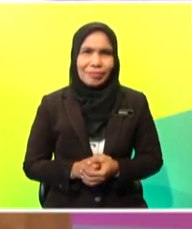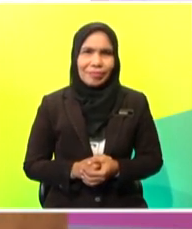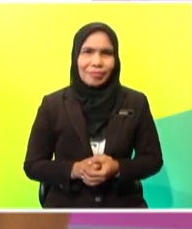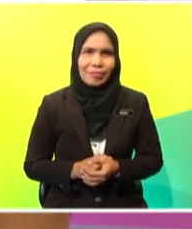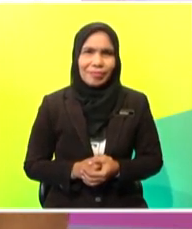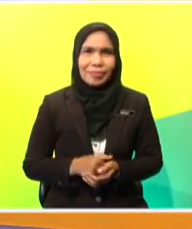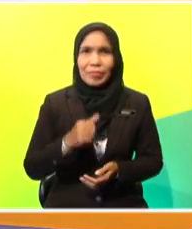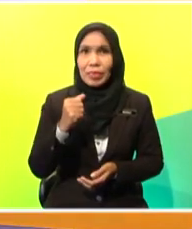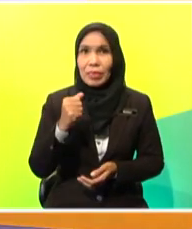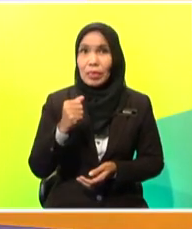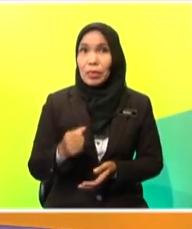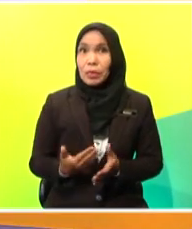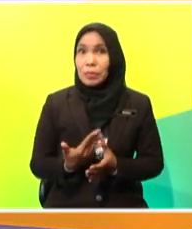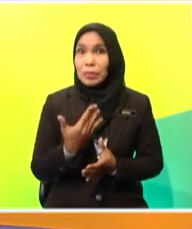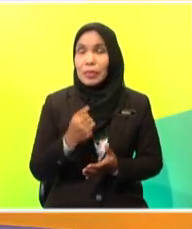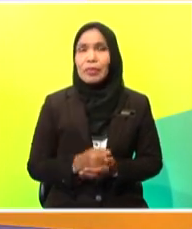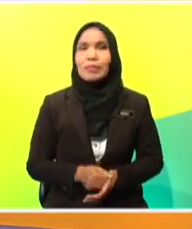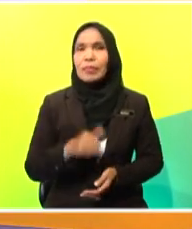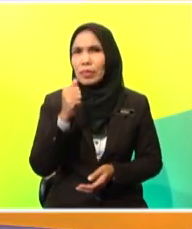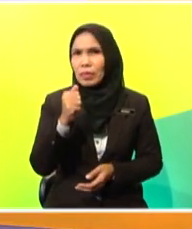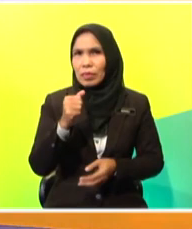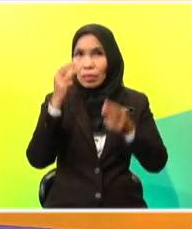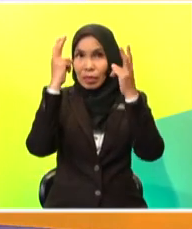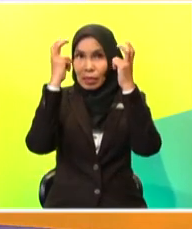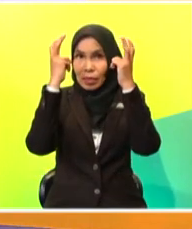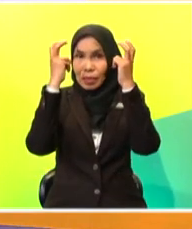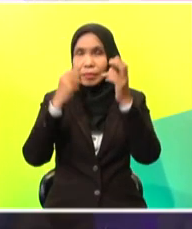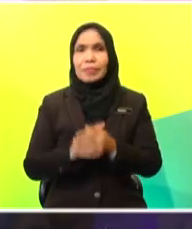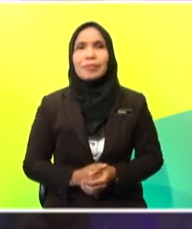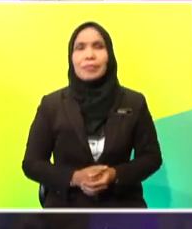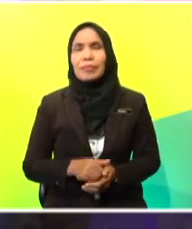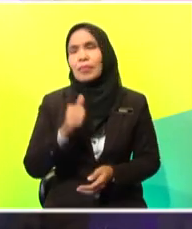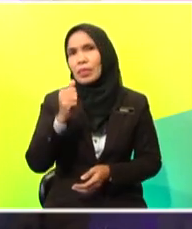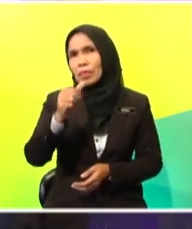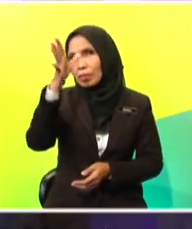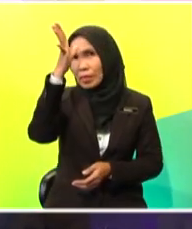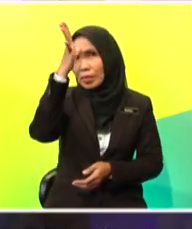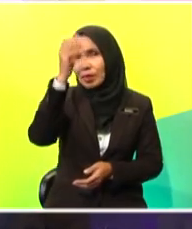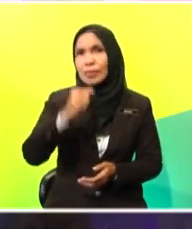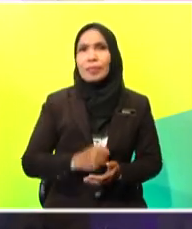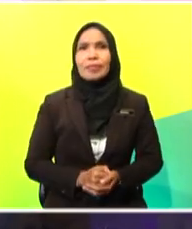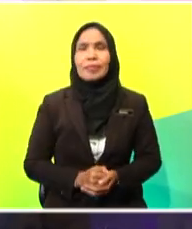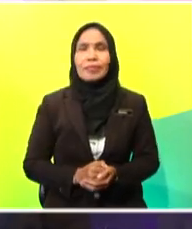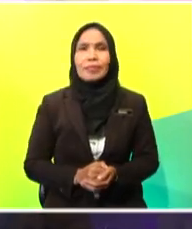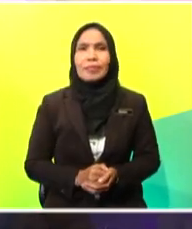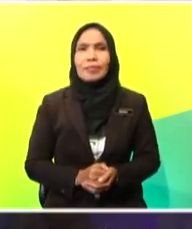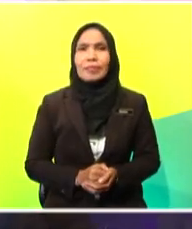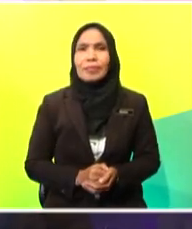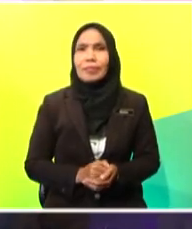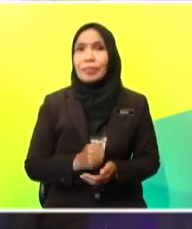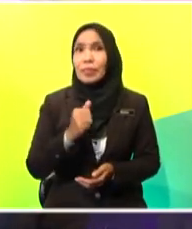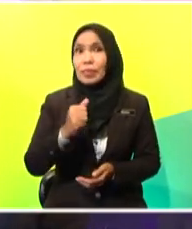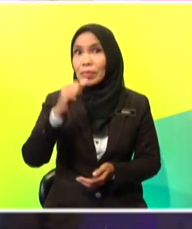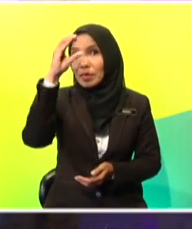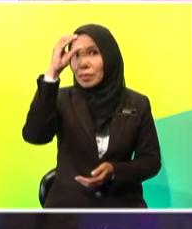iapi arena yeah oh Hai Betul itu ia Bang Abang betul